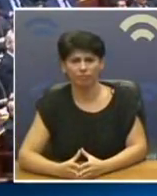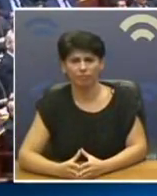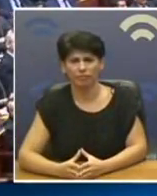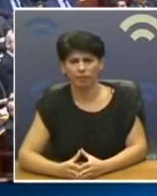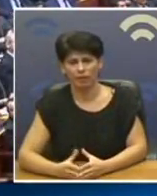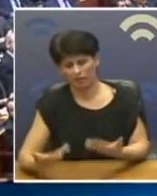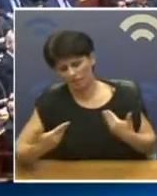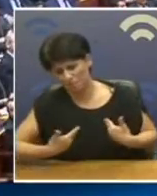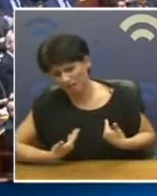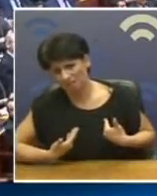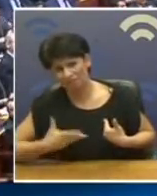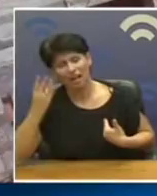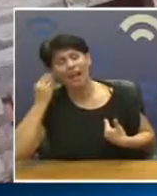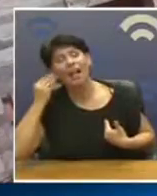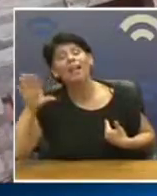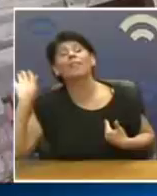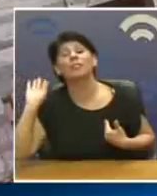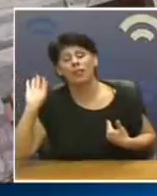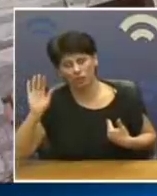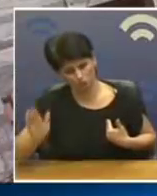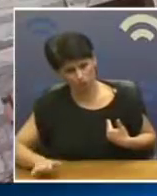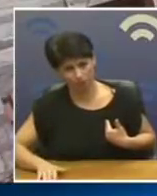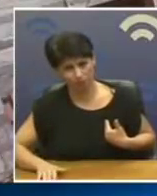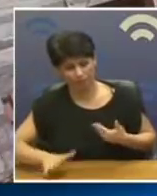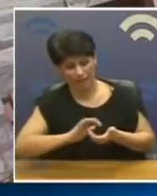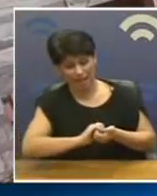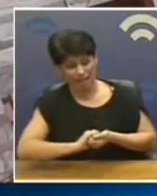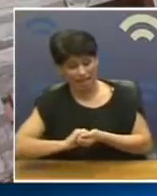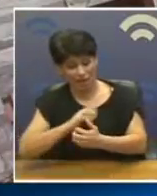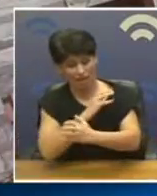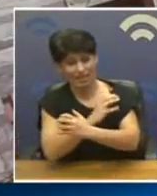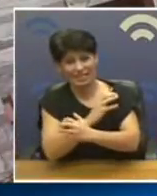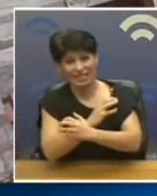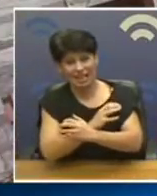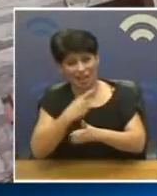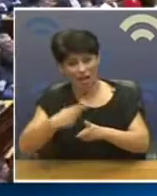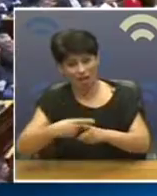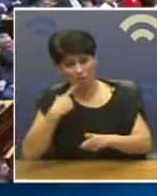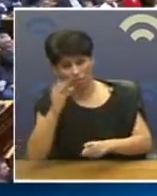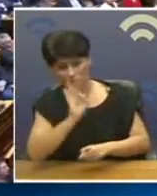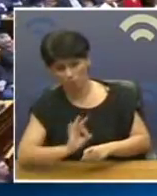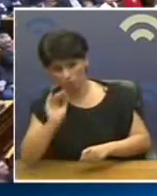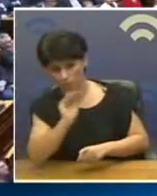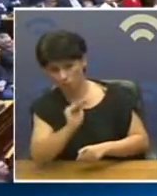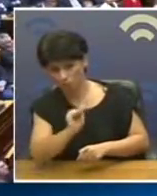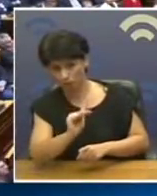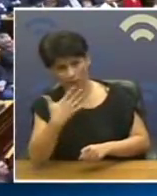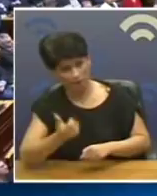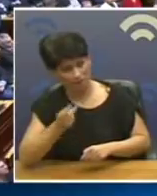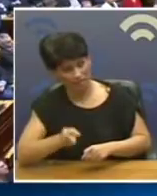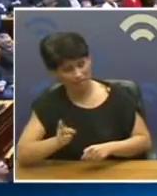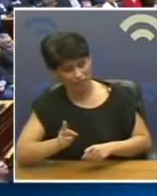εμάς δεν μας ακούτε. Την Ένωση Εισαγγελέων Ελλάδας που σας προειδοποίησε ότι υπάρχει κίνδυνο της ατιμορρησίας, δεν την